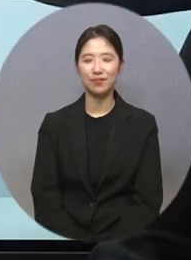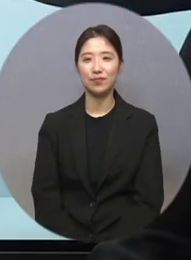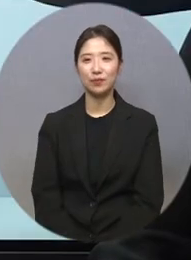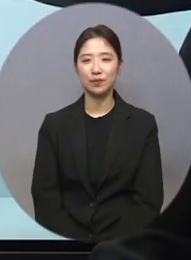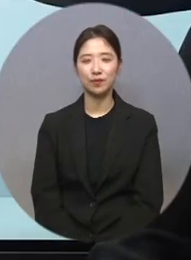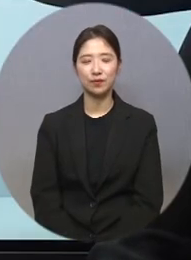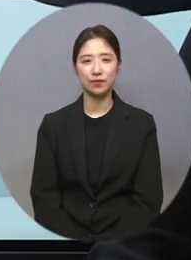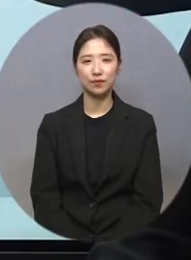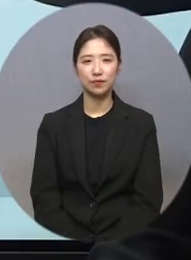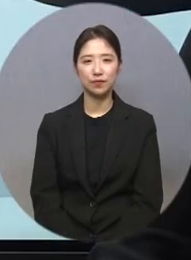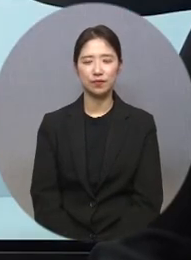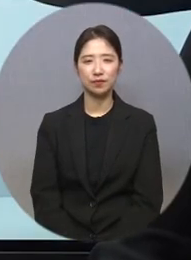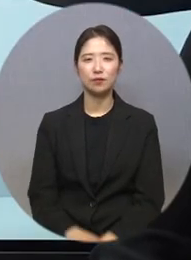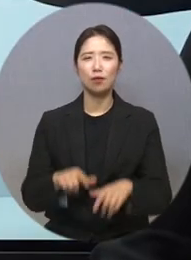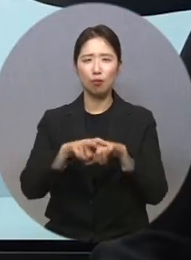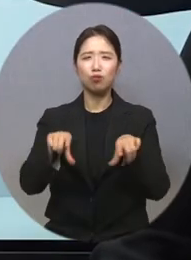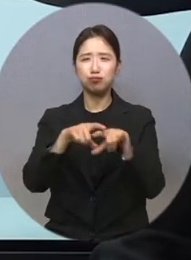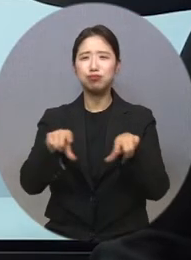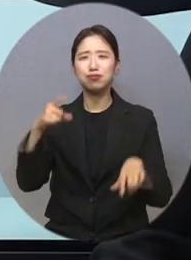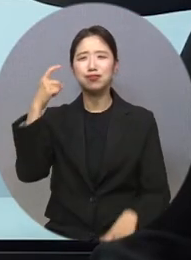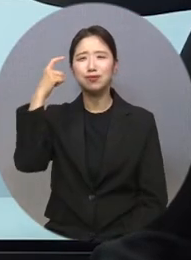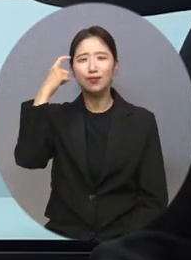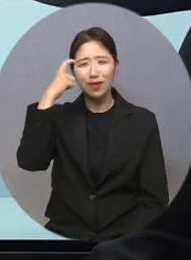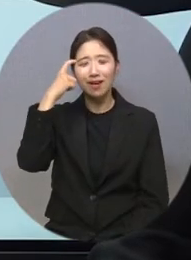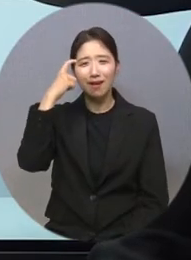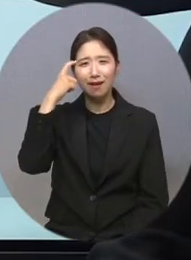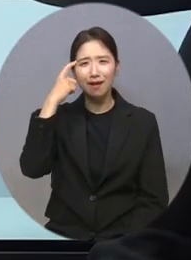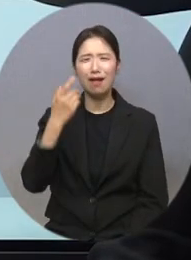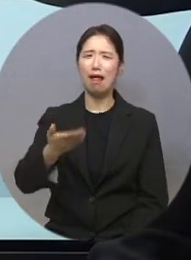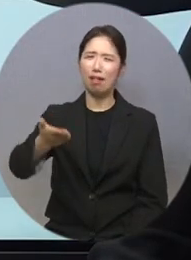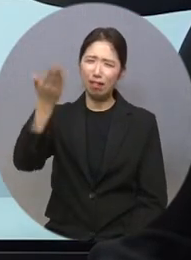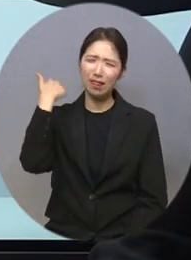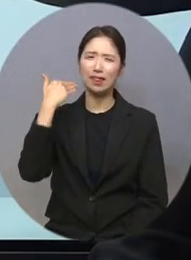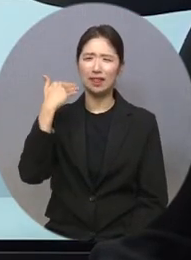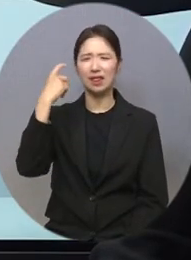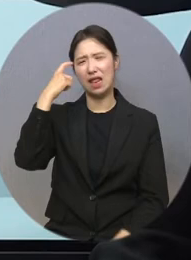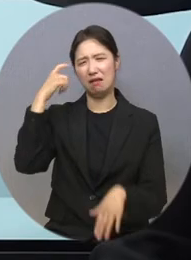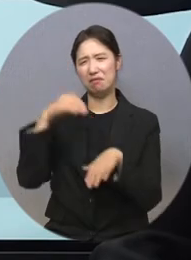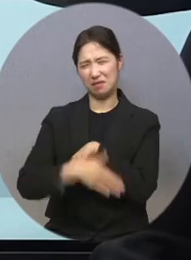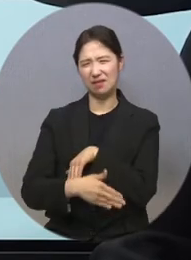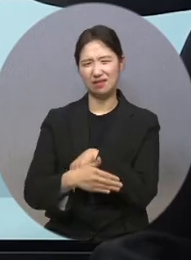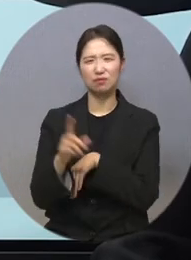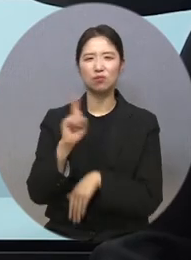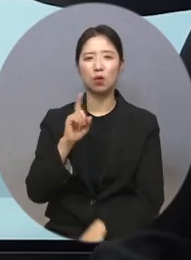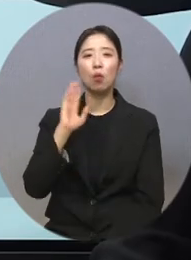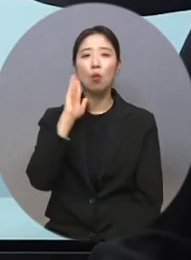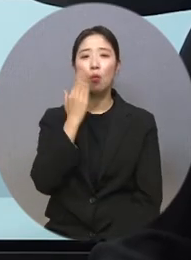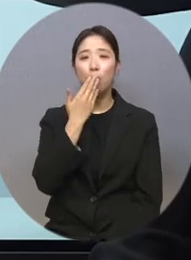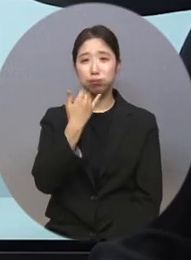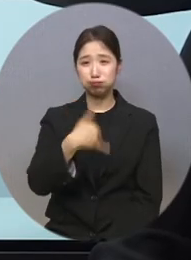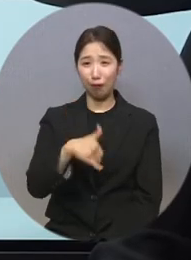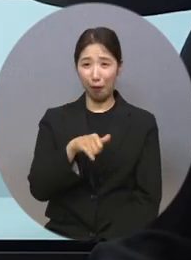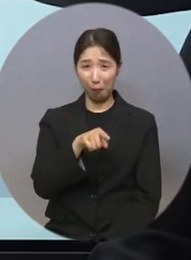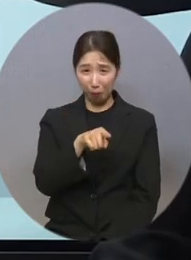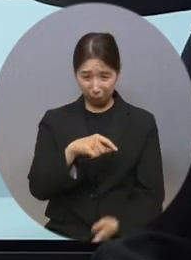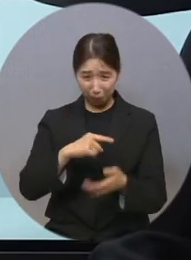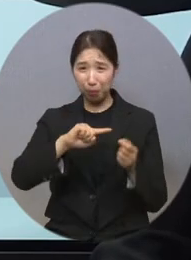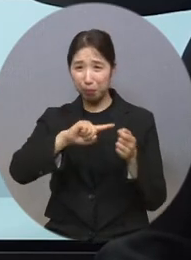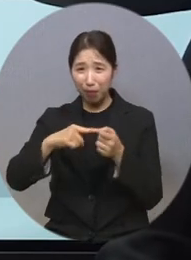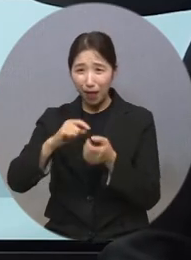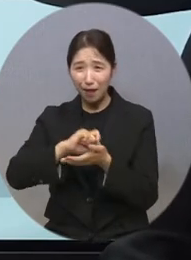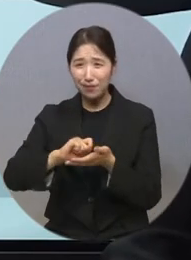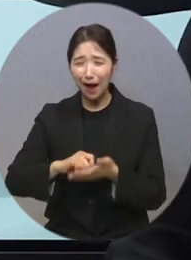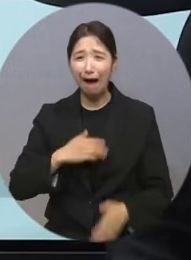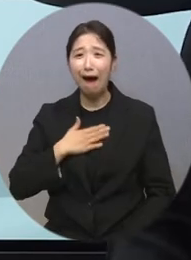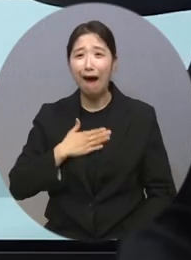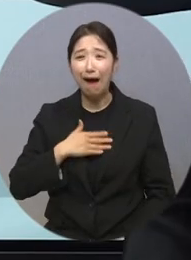들었어요. 그러니까 이제 흔히 생각하는 예전만 해도 그렇죠. 농인 자녀면 글을 쓸 줄 알아? 이런 질문이